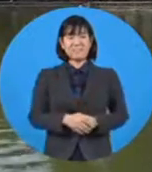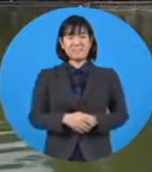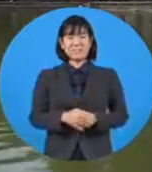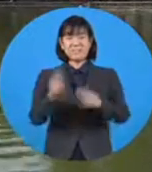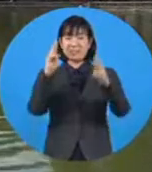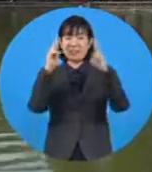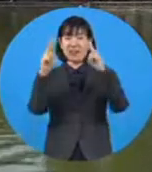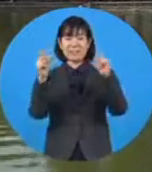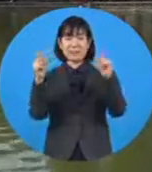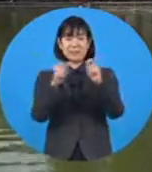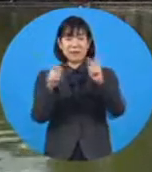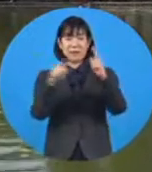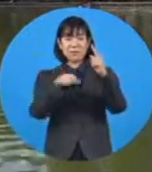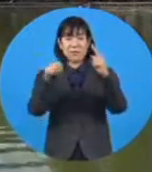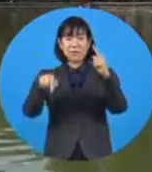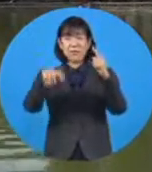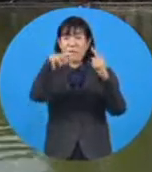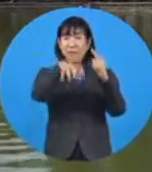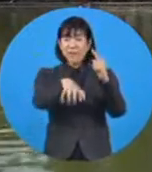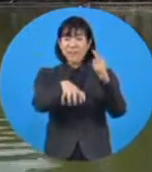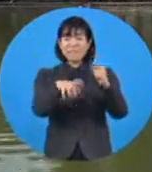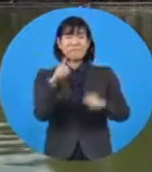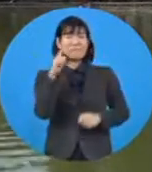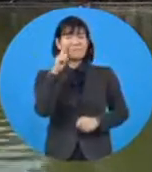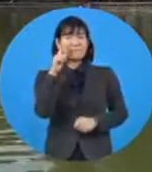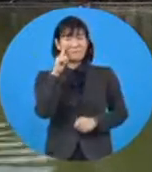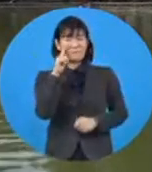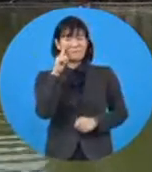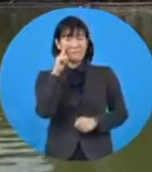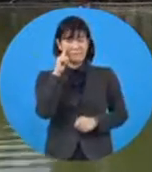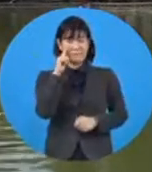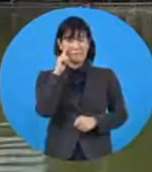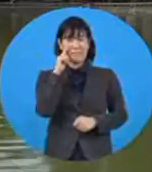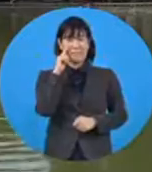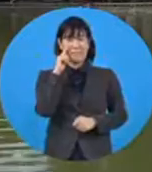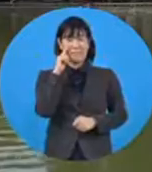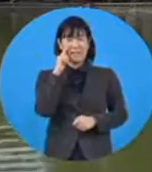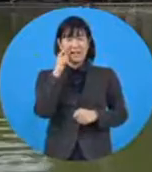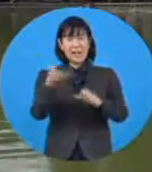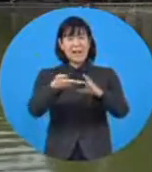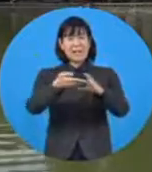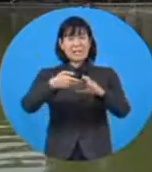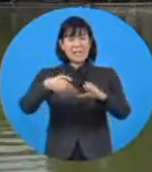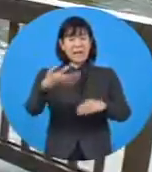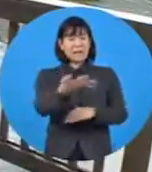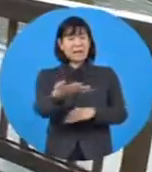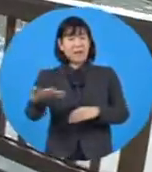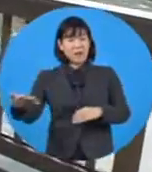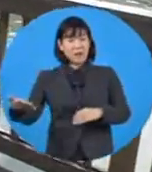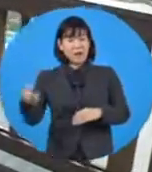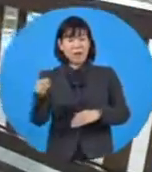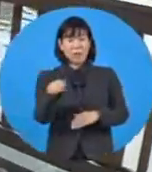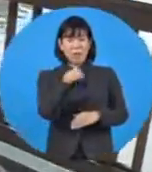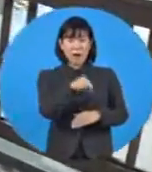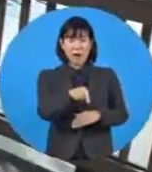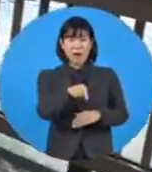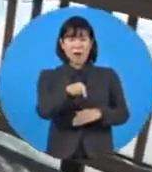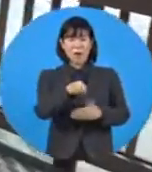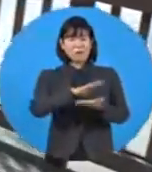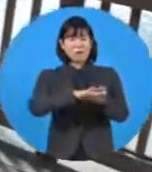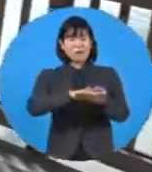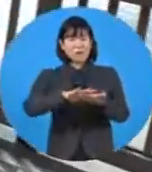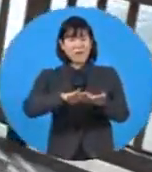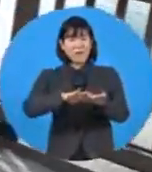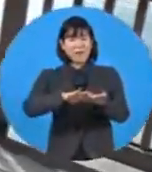会社から近くの区立三次公園、浄水装置は池や川などの水を飲料水にでき